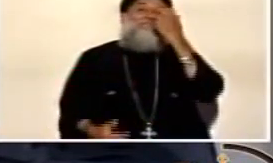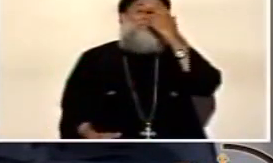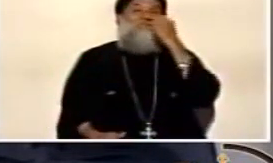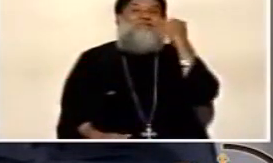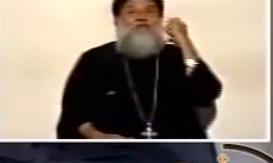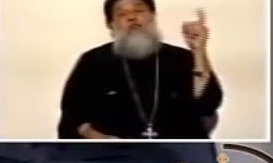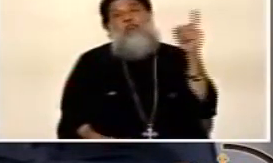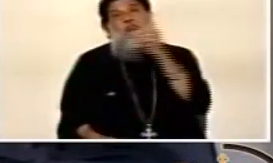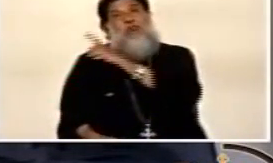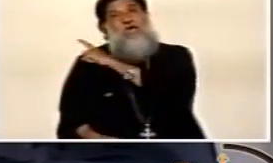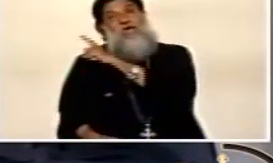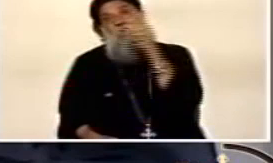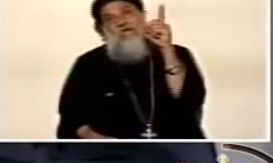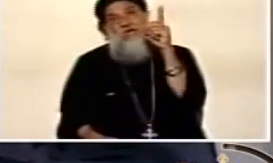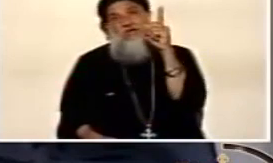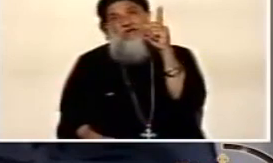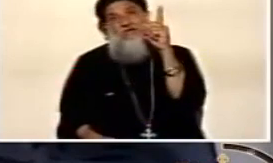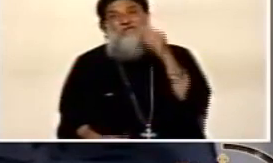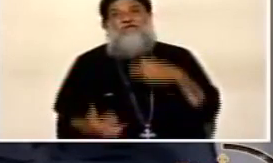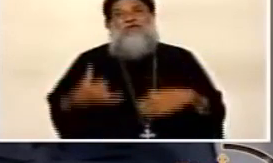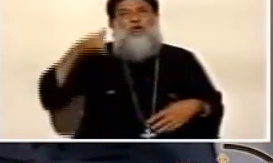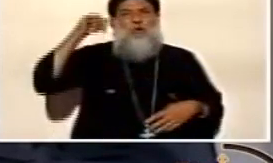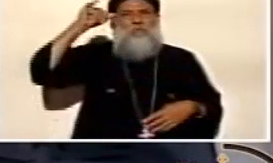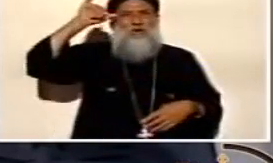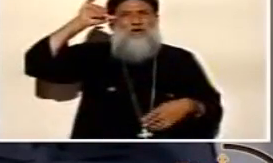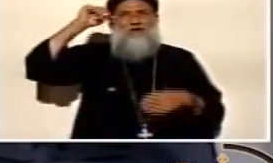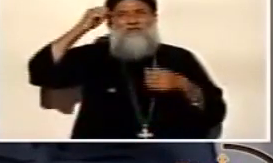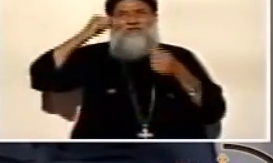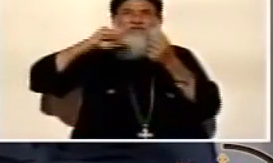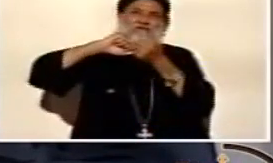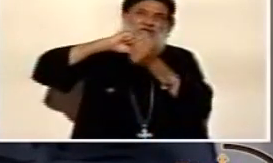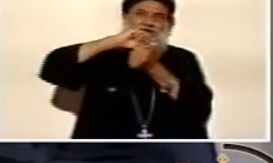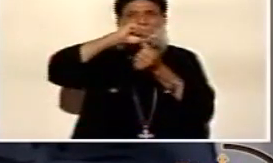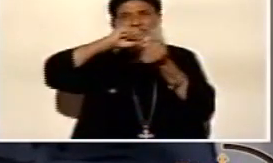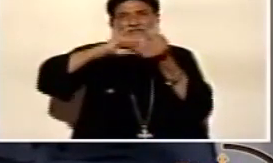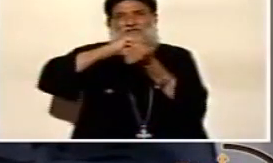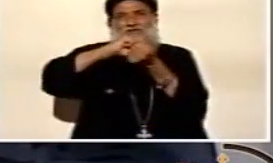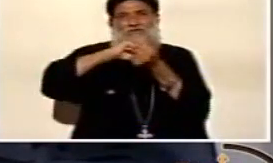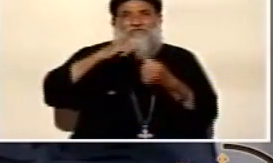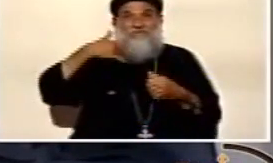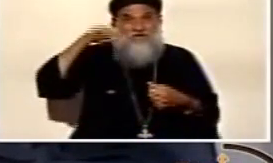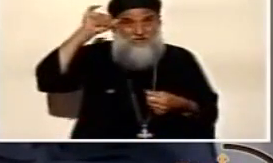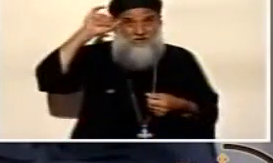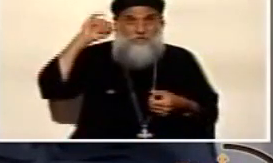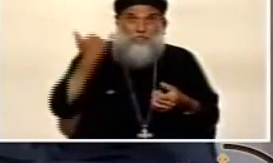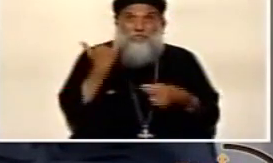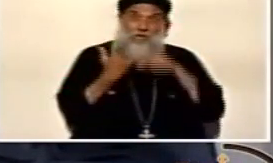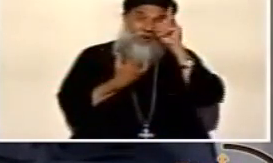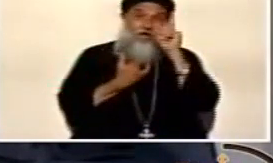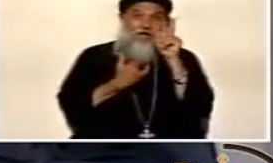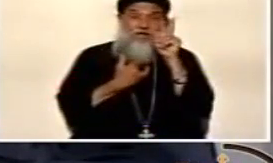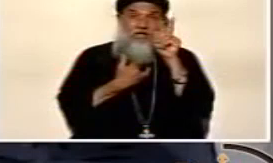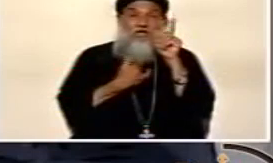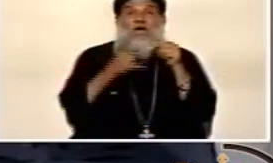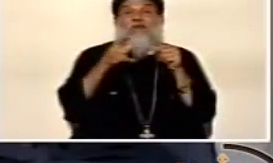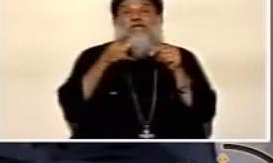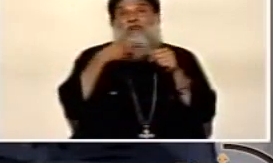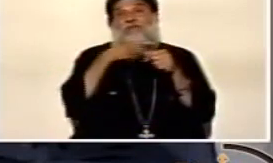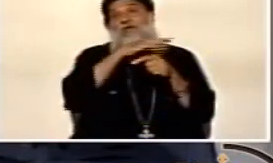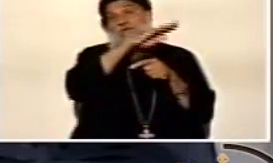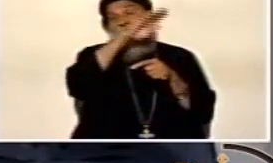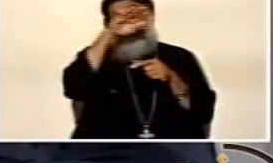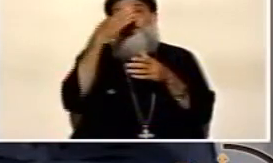لا تكم ثورا دارسا. ألعل الله تهم الثيران؟ أم يقول مطلقا من